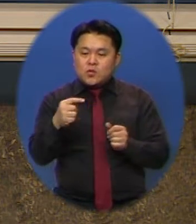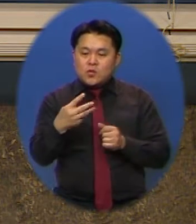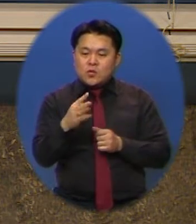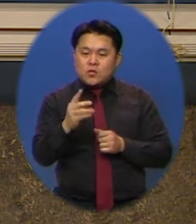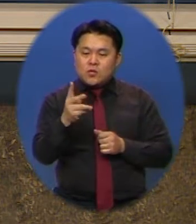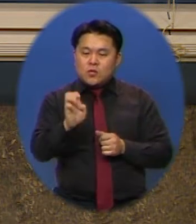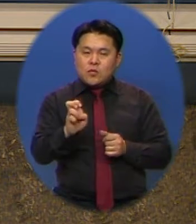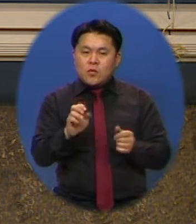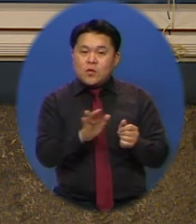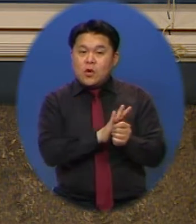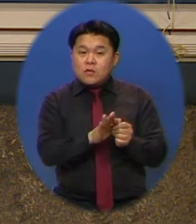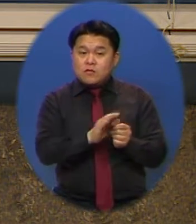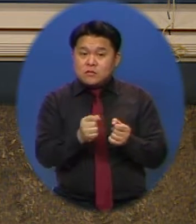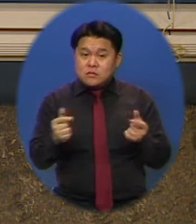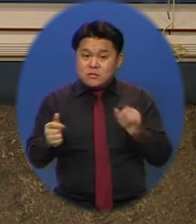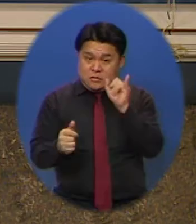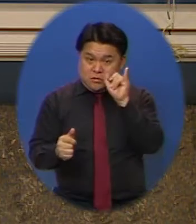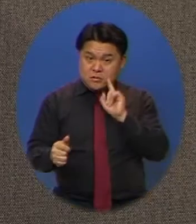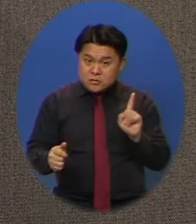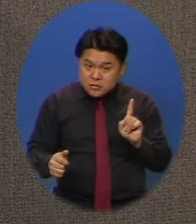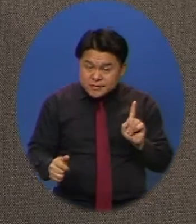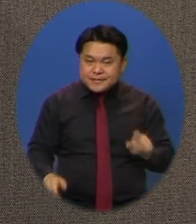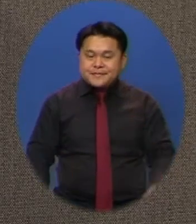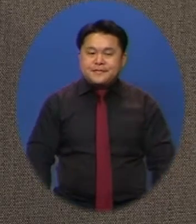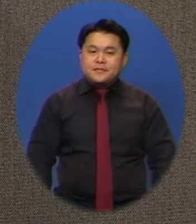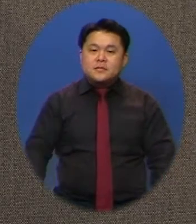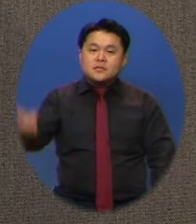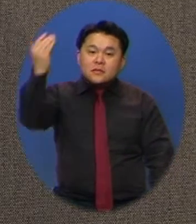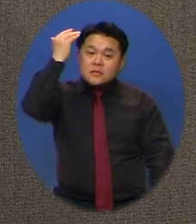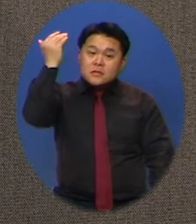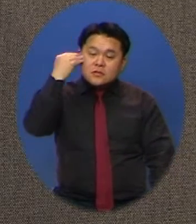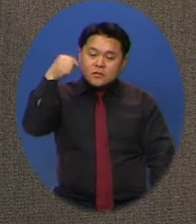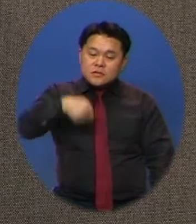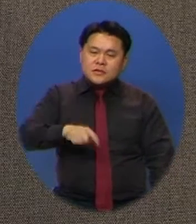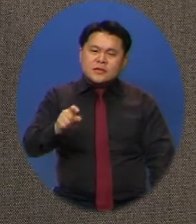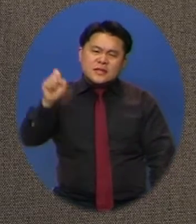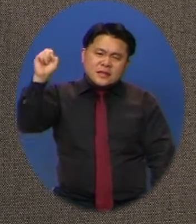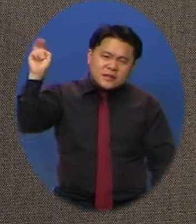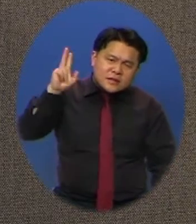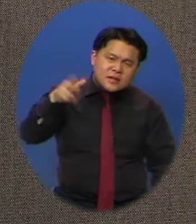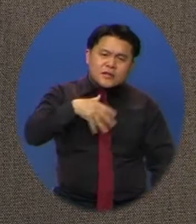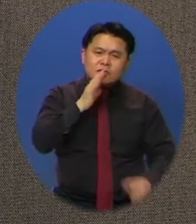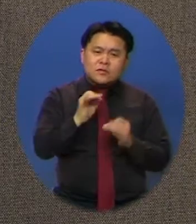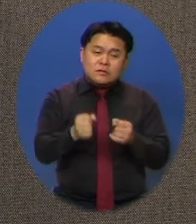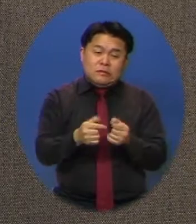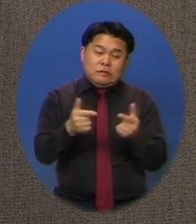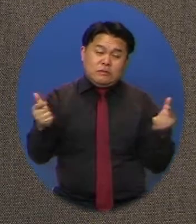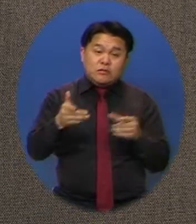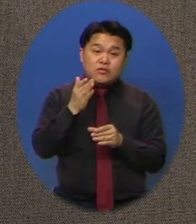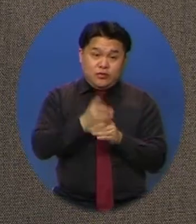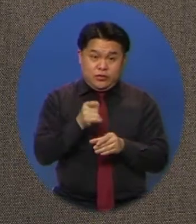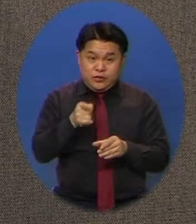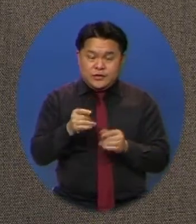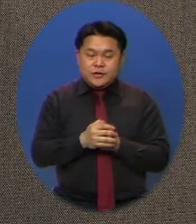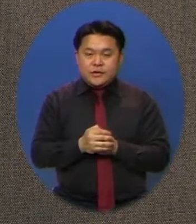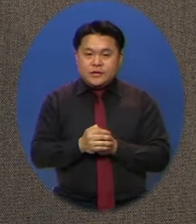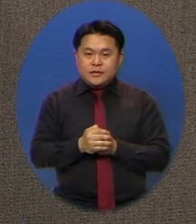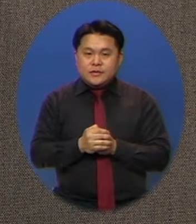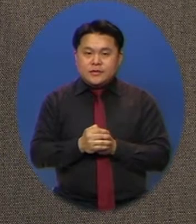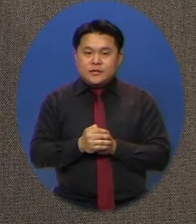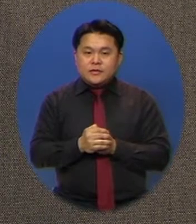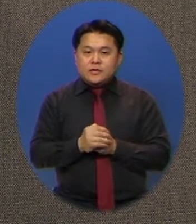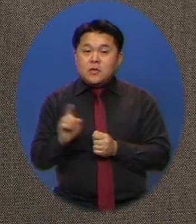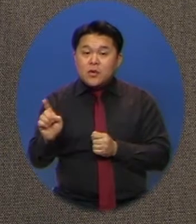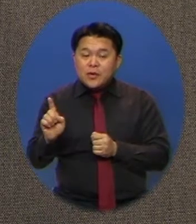있다고. 예, 우리나라가 급격하게 이제 고령 사회로 접어들고 있고요.